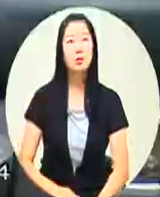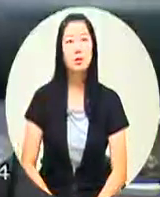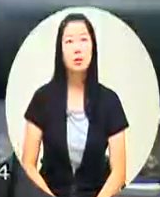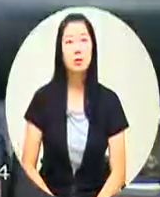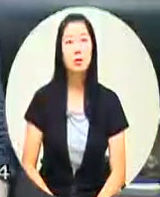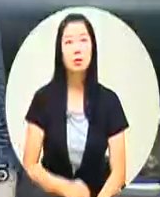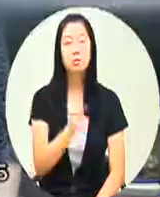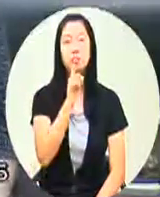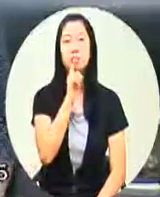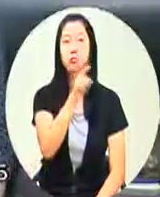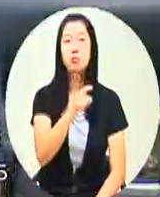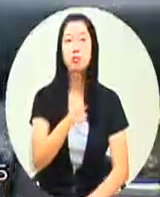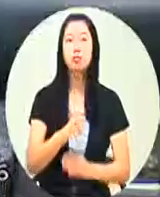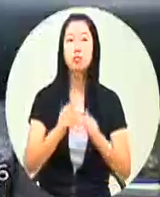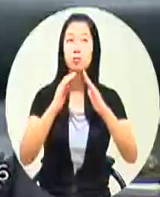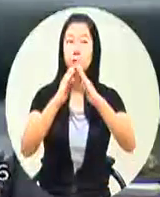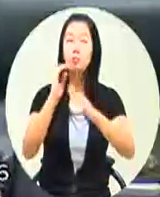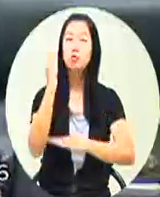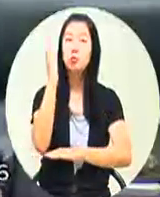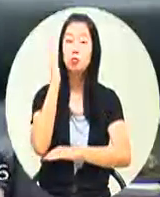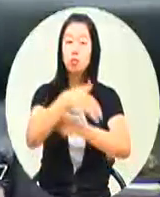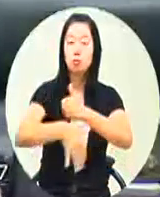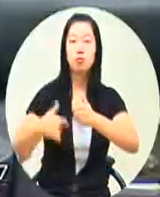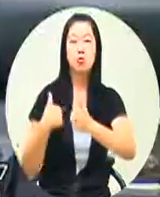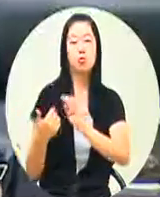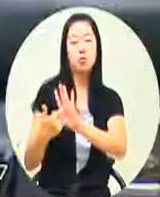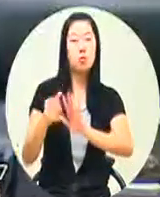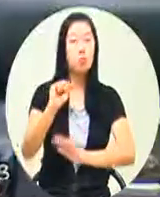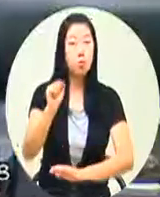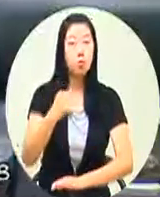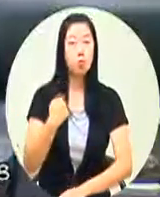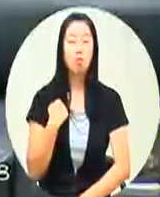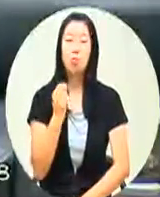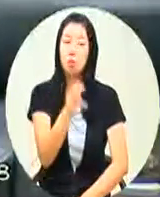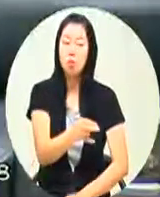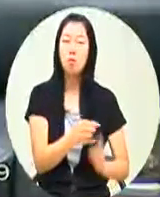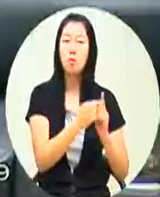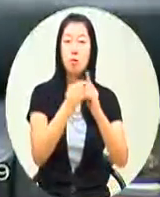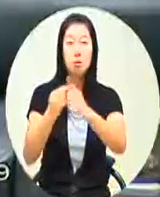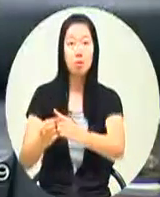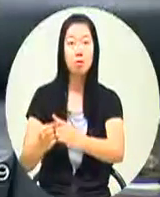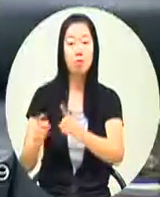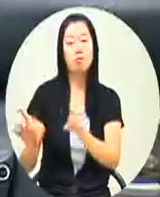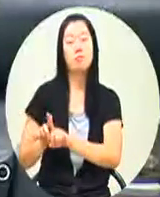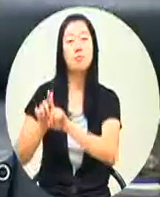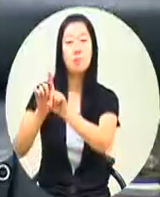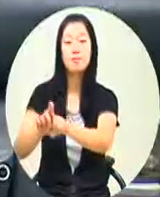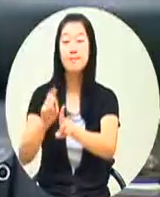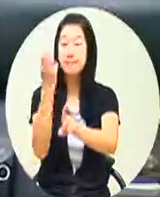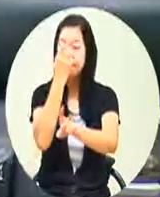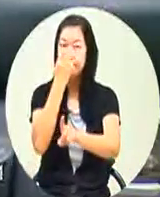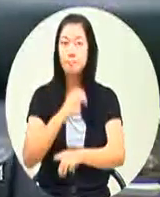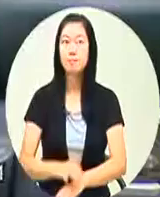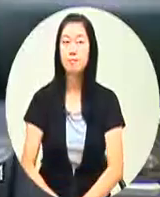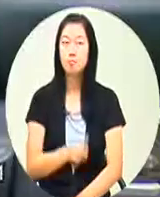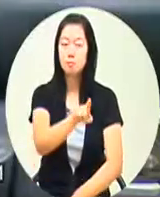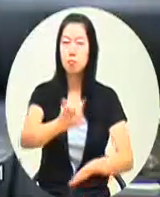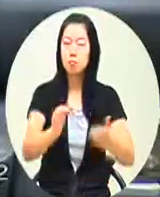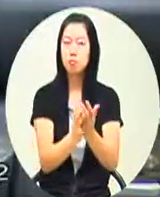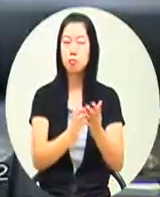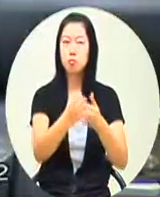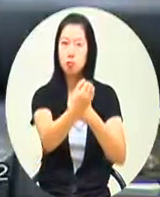同样市府单位的其他单位， 因为我们只是派人去，我们只是派人去陪同他， 那你应该到时候要通知所有的